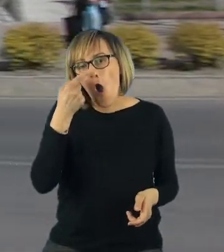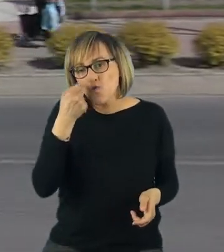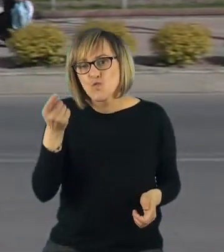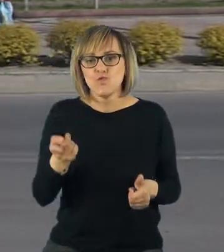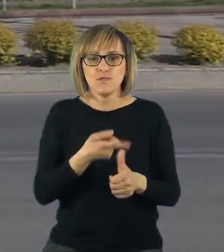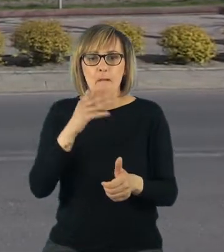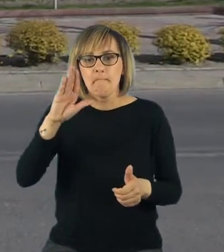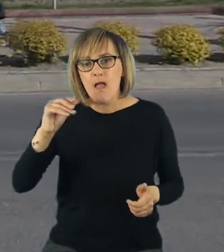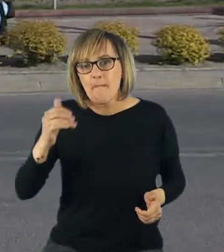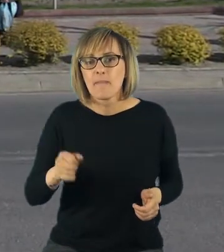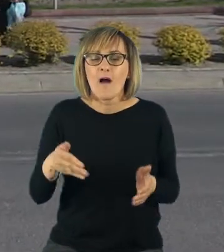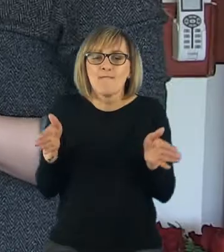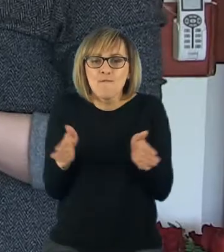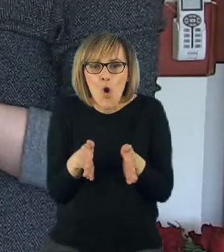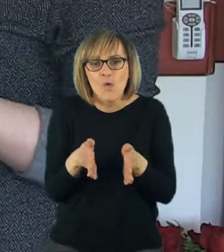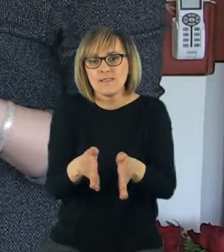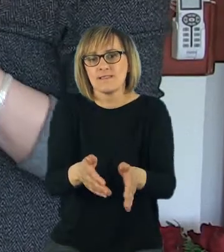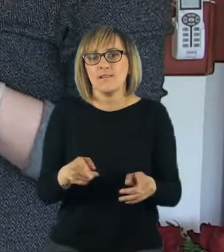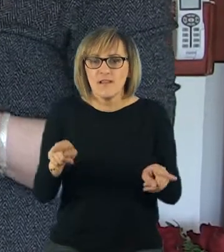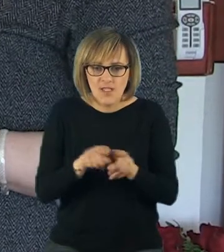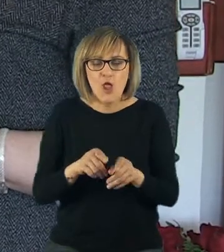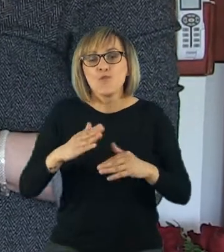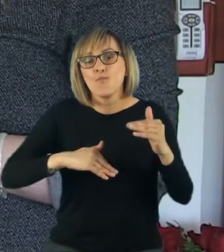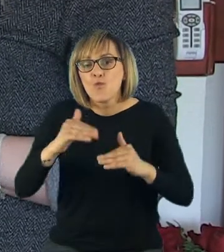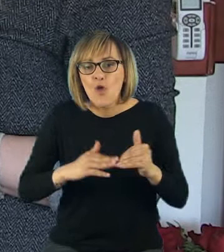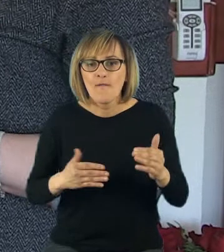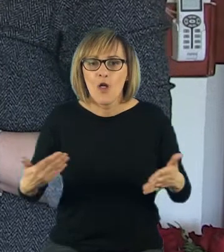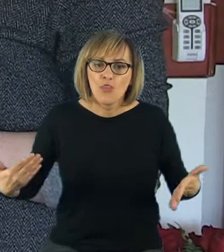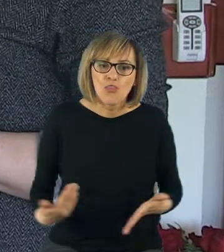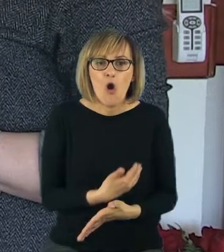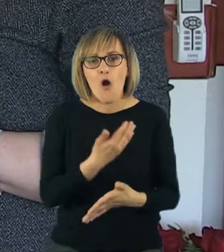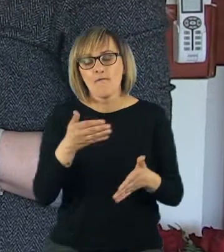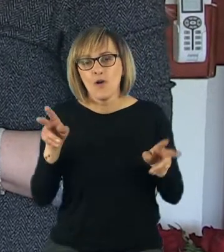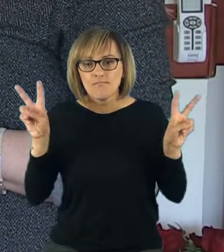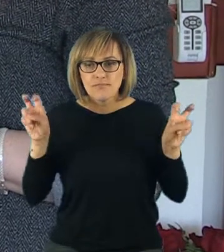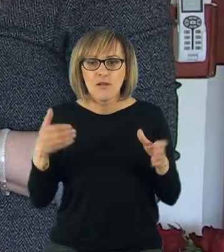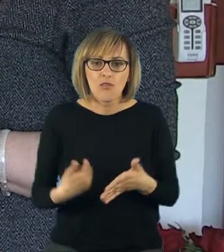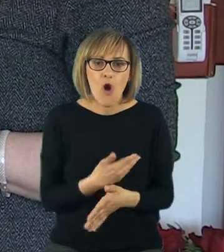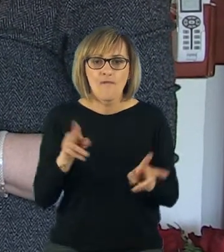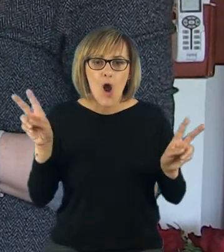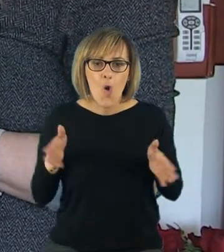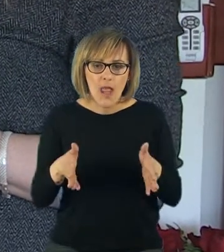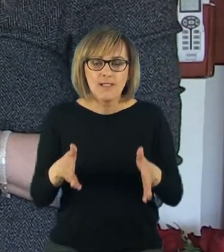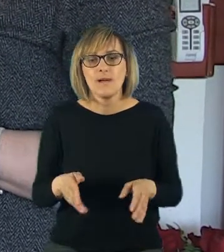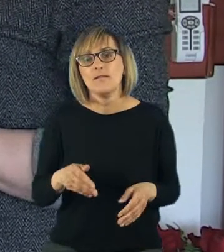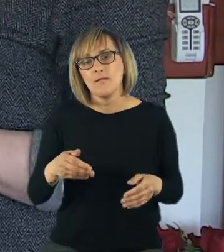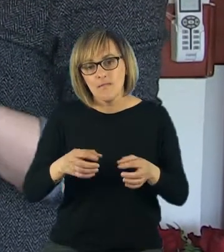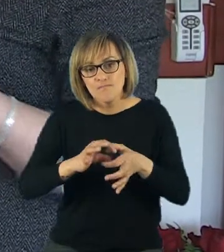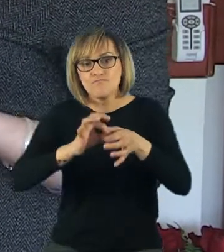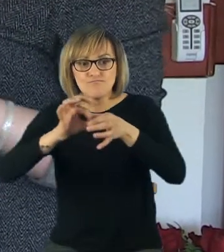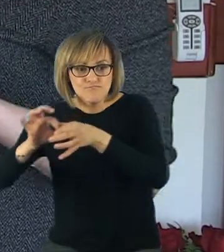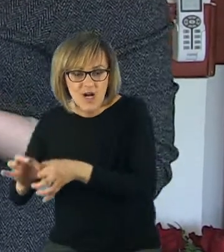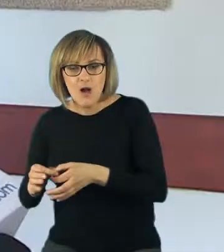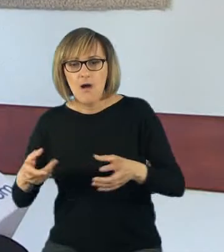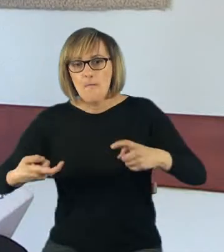ulicy Bema Wąskiej i budowa ulicy nowo projektowanej, przedłużenie ulicy Bema i na koniec